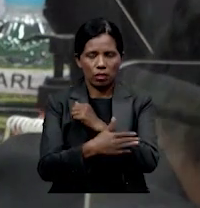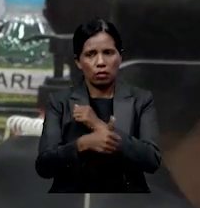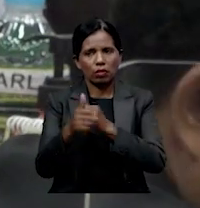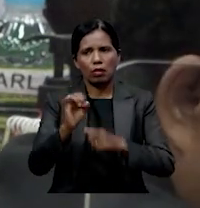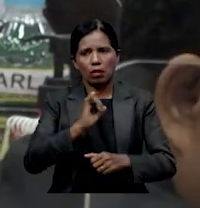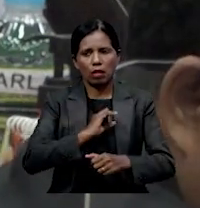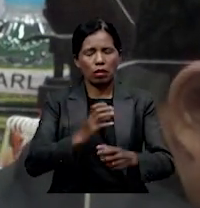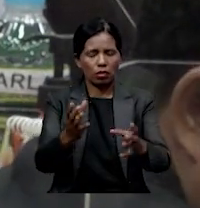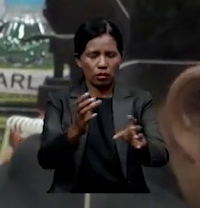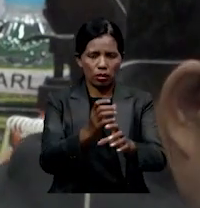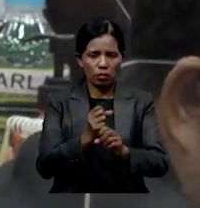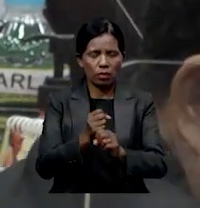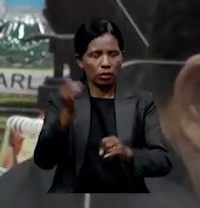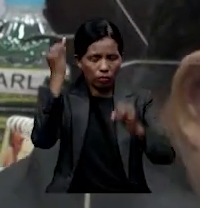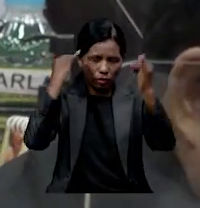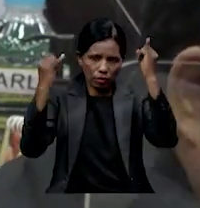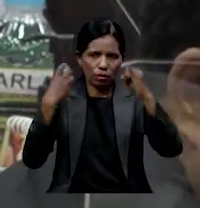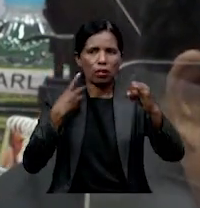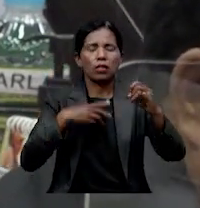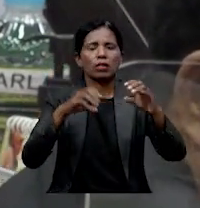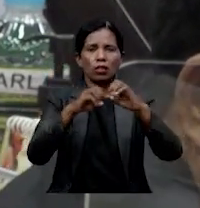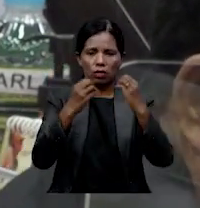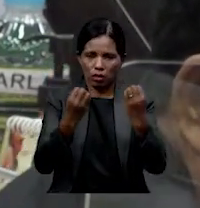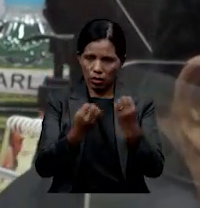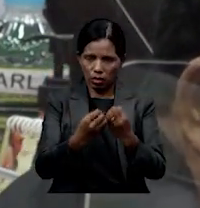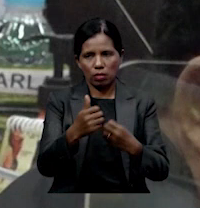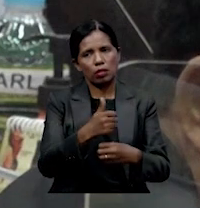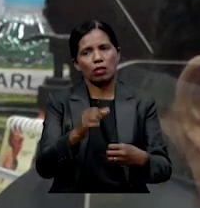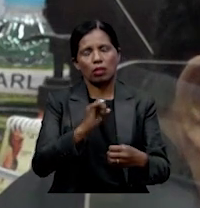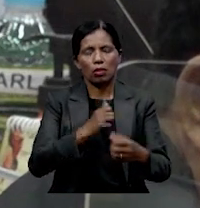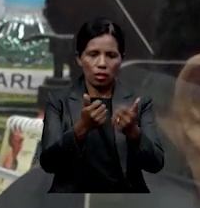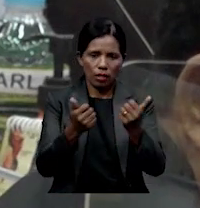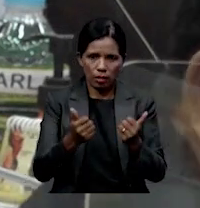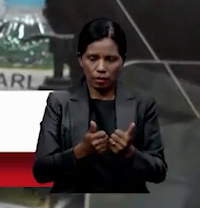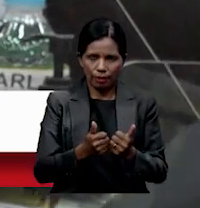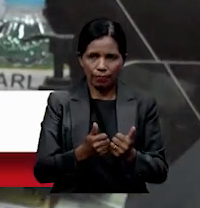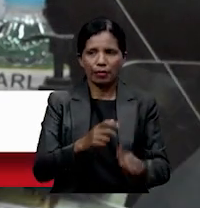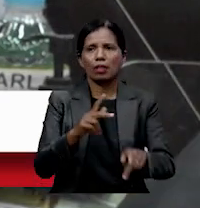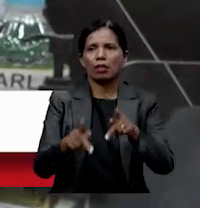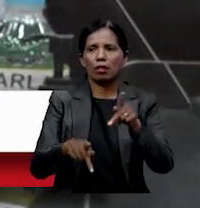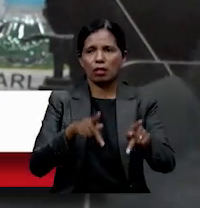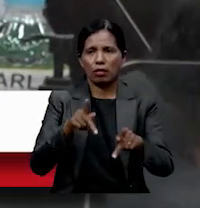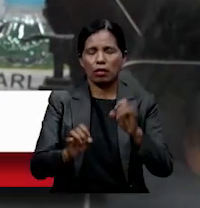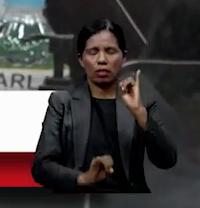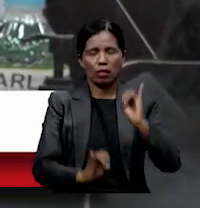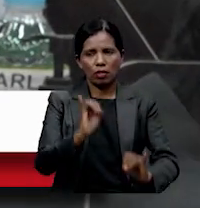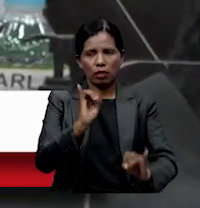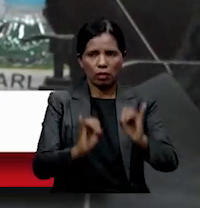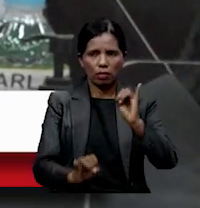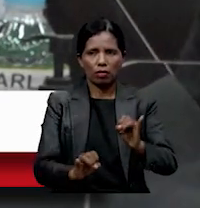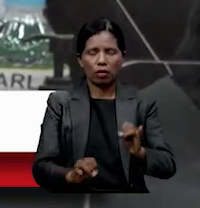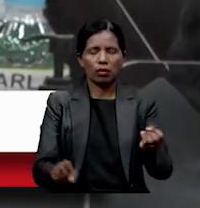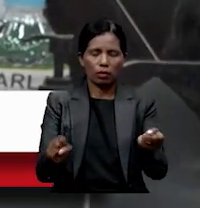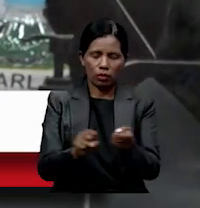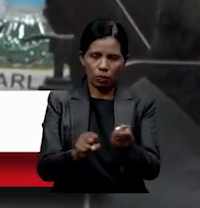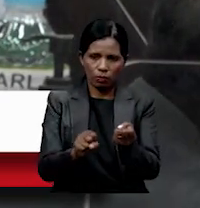informasaun, itania organizasaun balu, ou agensia balu, ou ema individual balu, maka